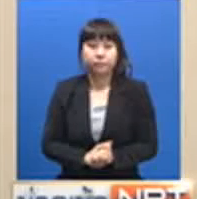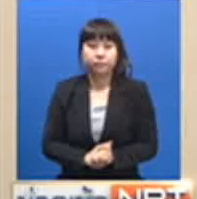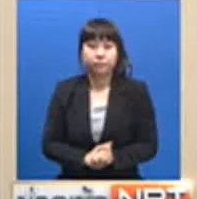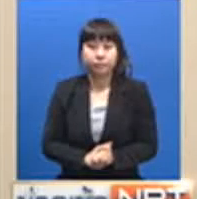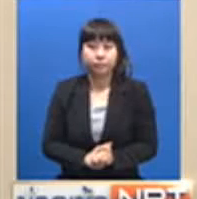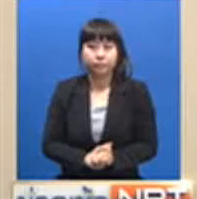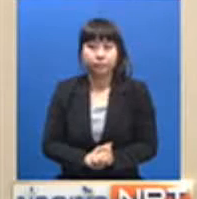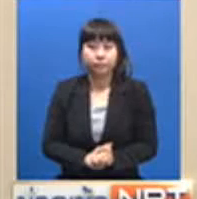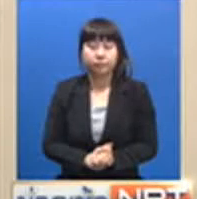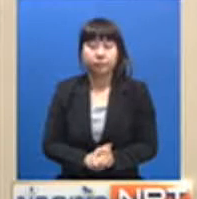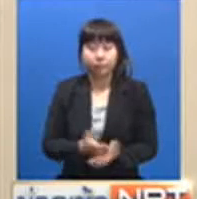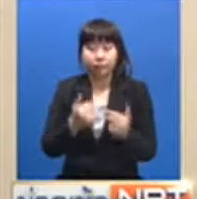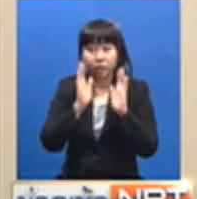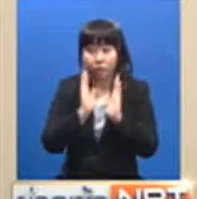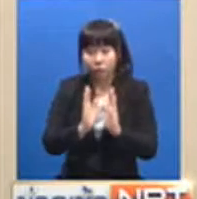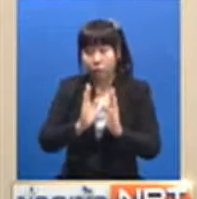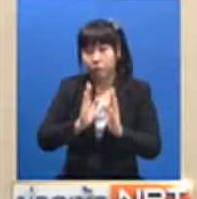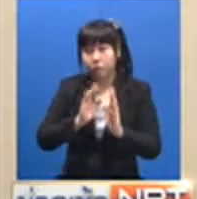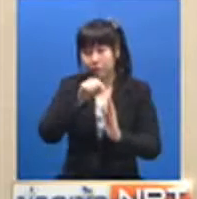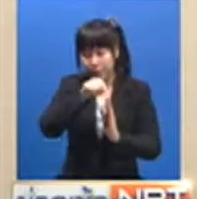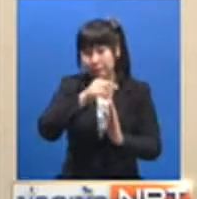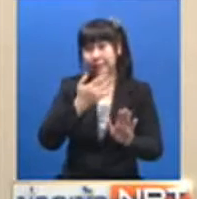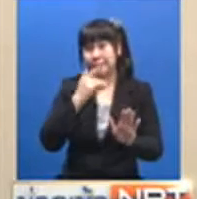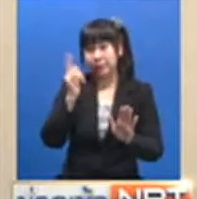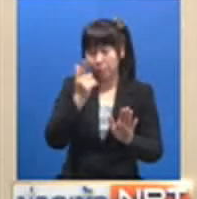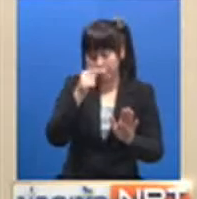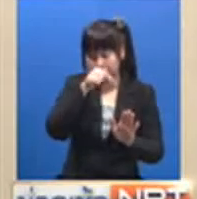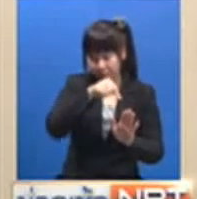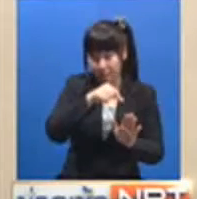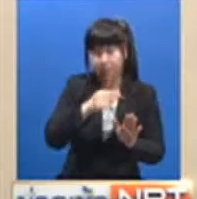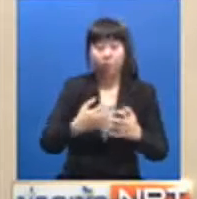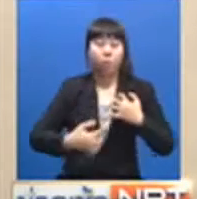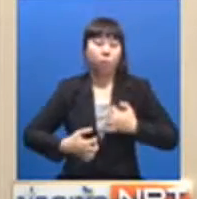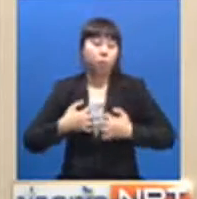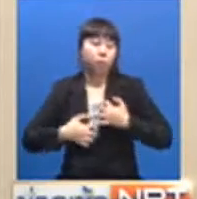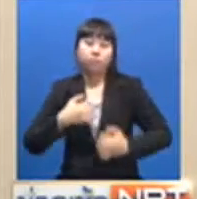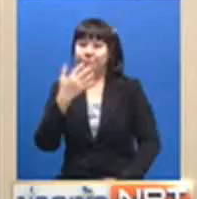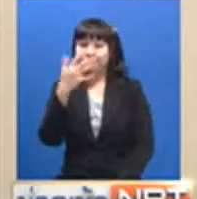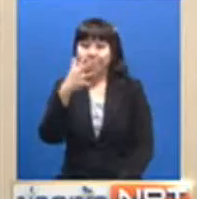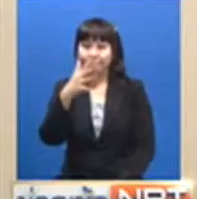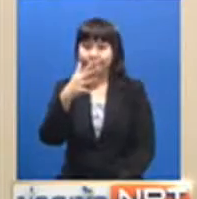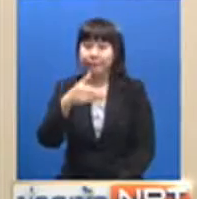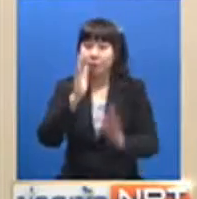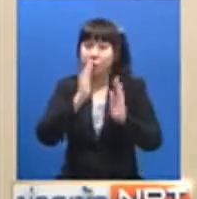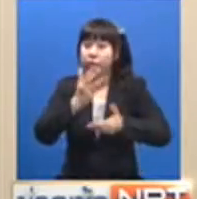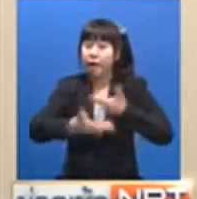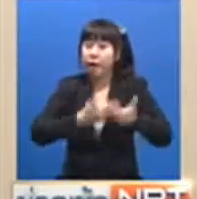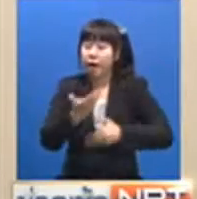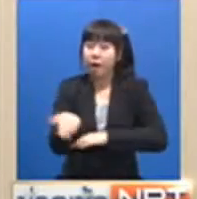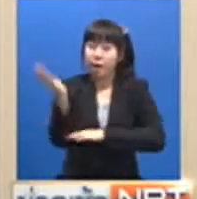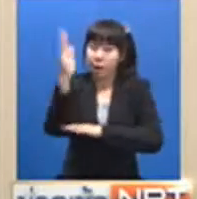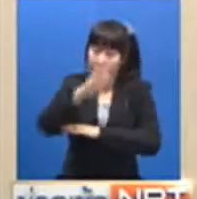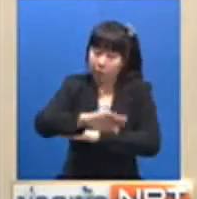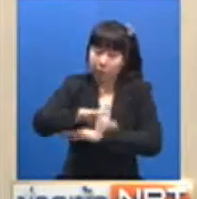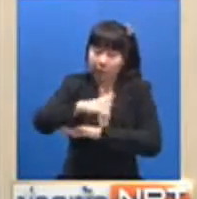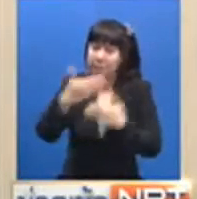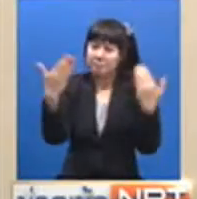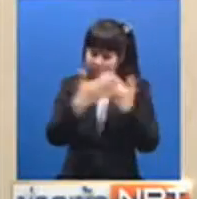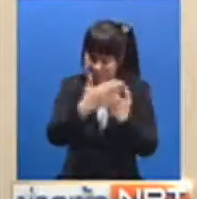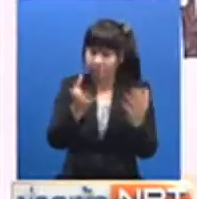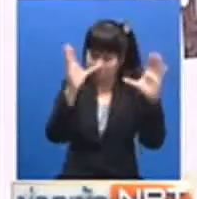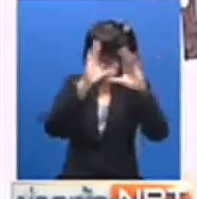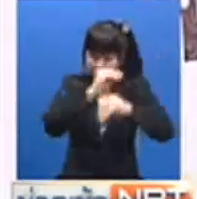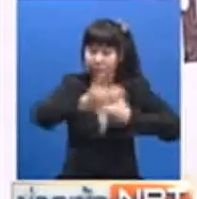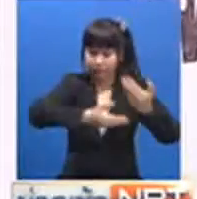ก็คนที่ไปจัดที่ถนนสีลมก็จะไม่เดือดร้อนอีกส่วนหนึ่งคนที่ขายกลางวันก็อาจจะปรับเปลี่ยนให้มาขายกลางคืน